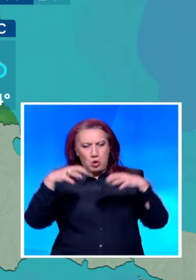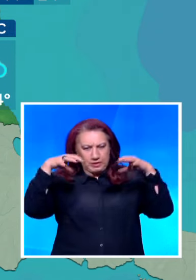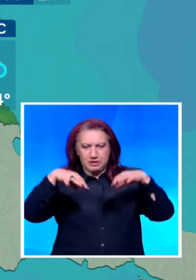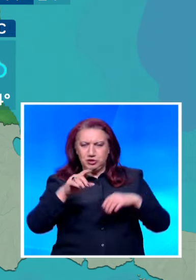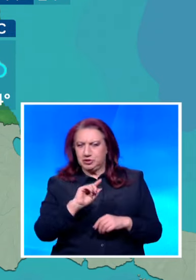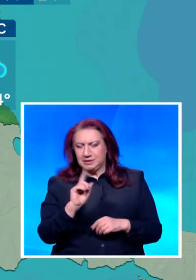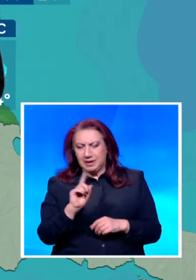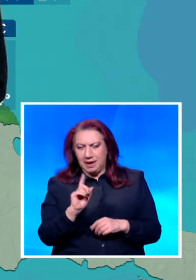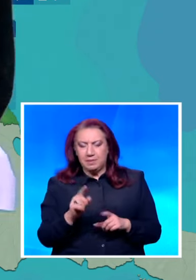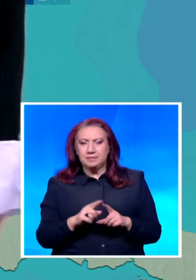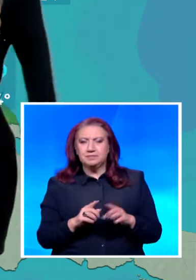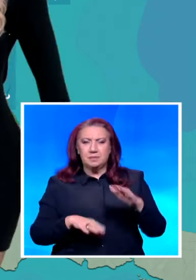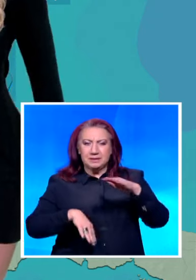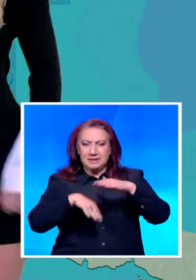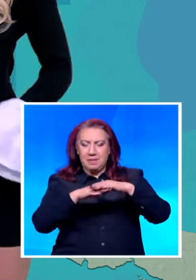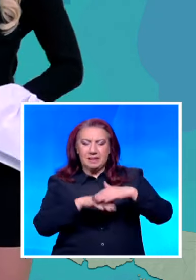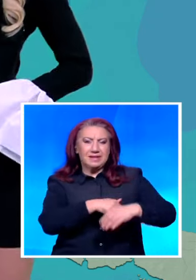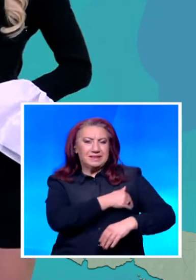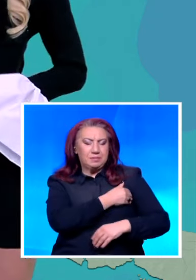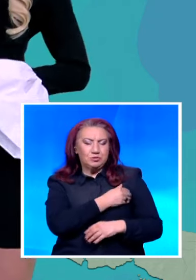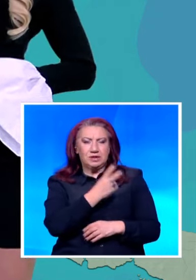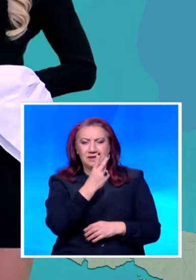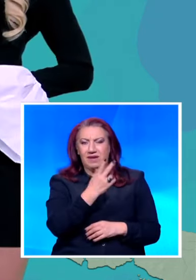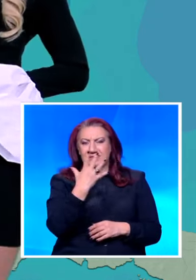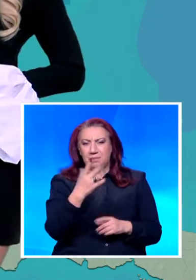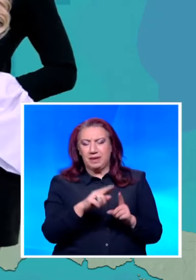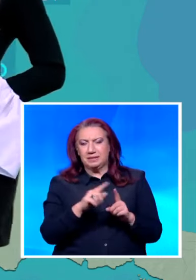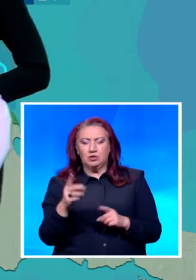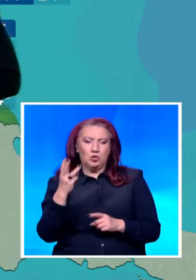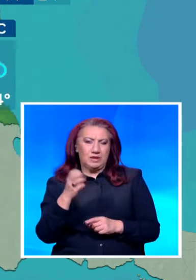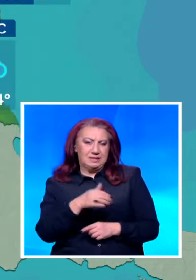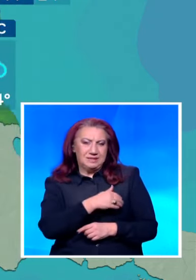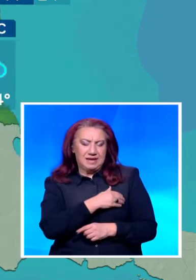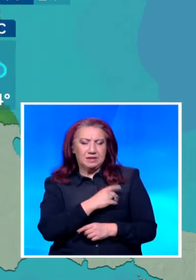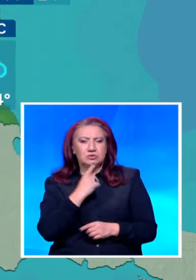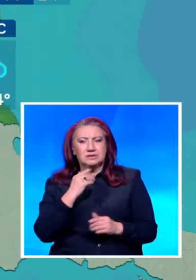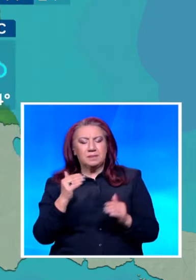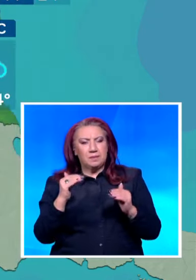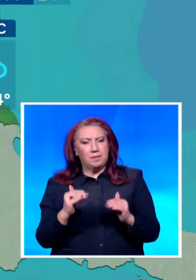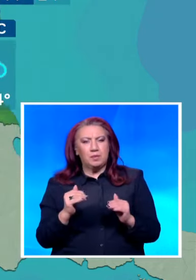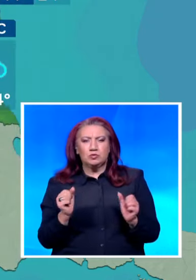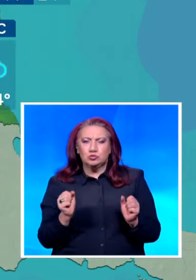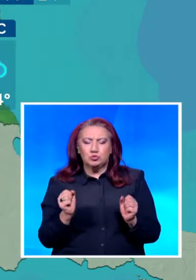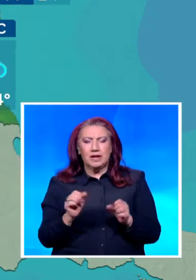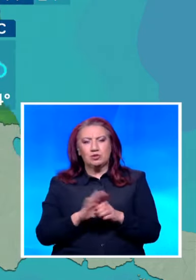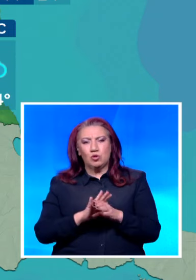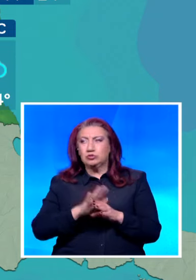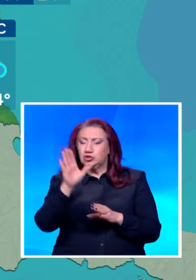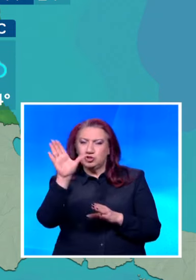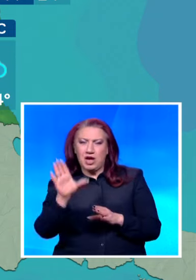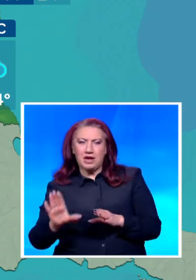да има максималните температури ще бъдат между 25 и 30° по-ниски ще бъдат стойностите по черноморието